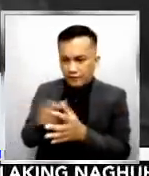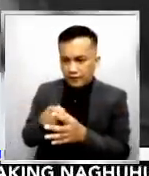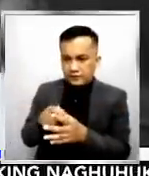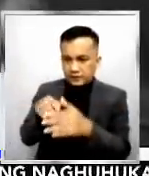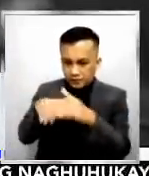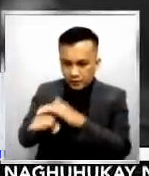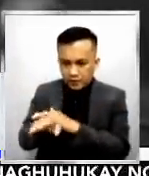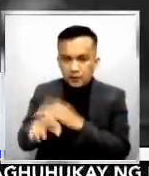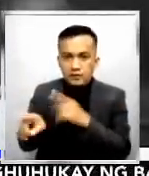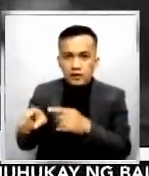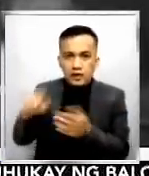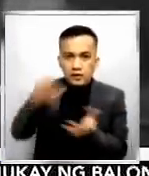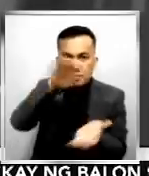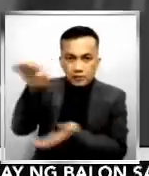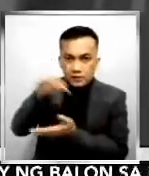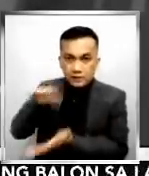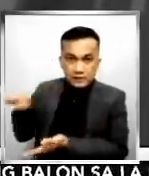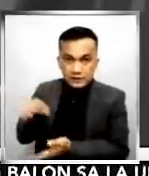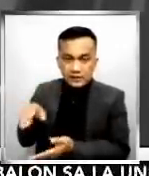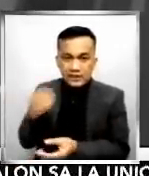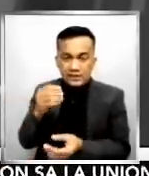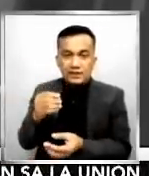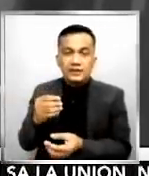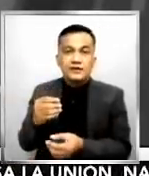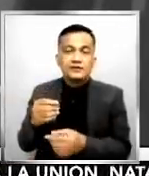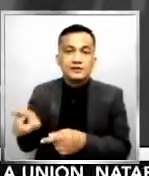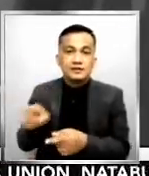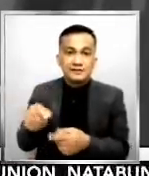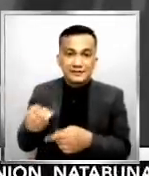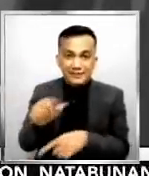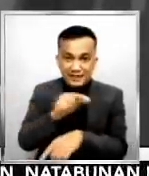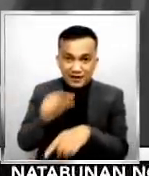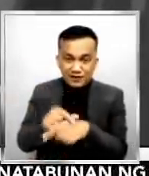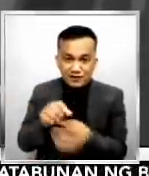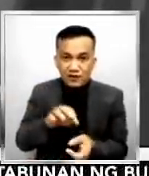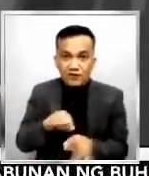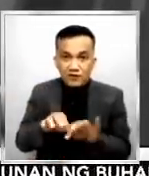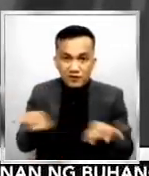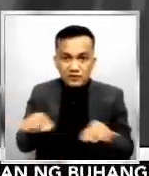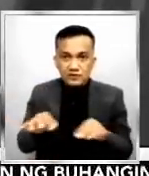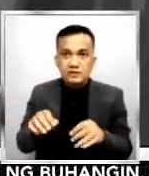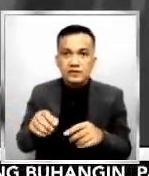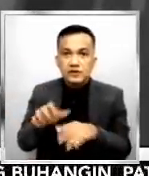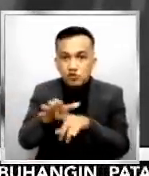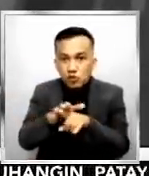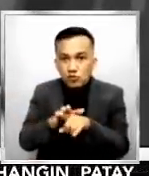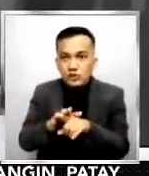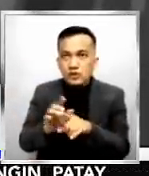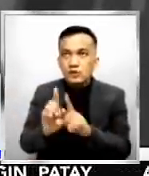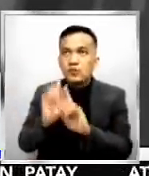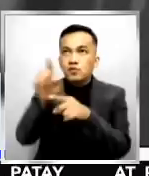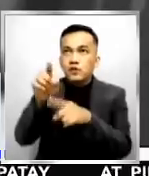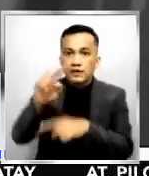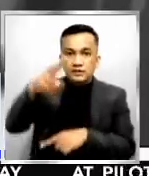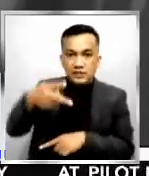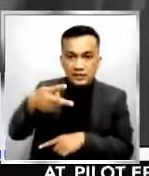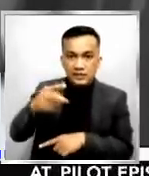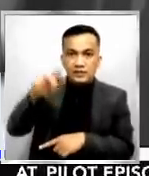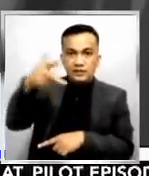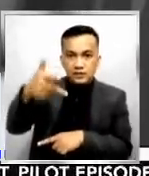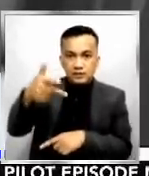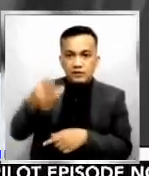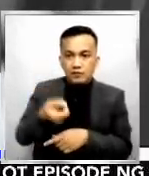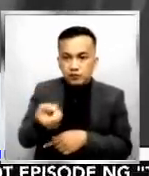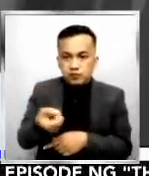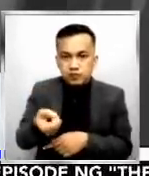tindahan at kainan sa ground floor. Sa kadahan-dahang pumanik sa ikalawa at ikatlong palapag, nakalak ang mga pintuan pero hindi ito naging problema